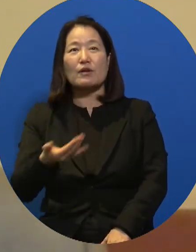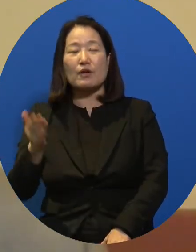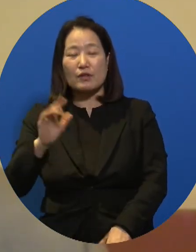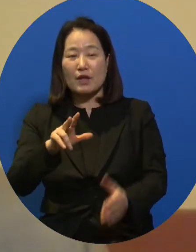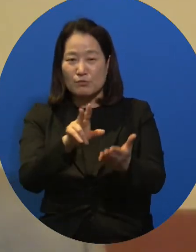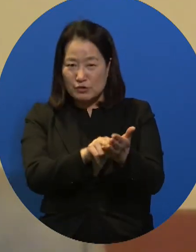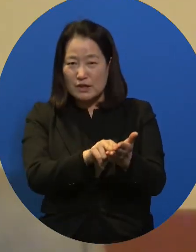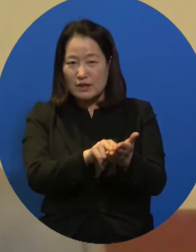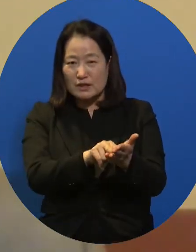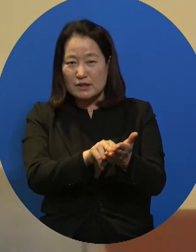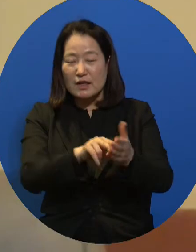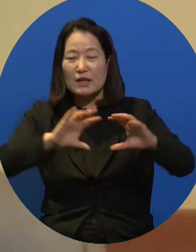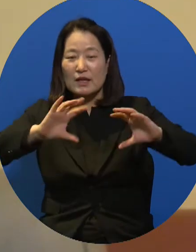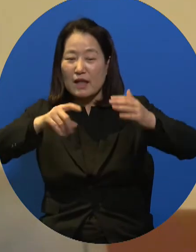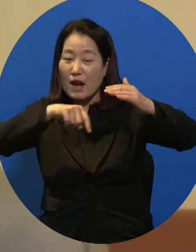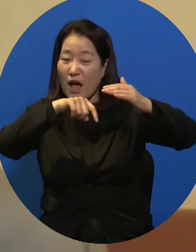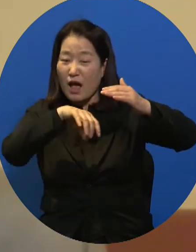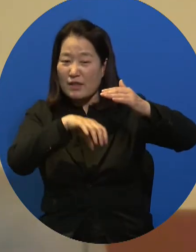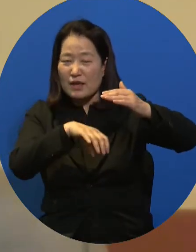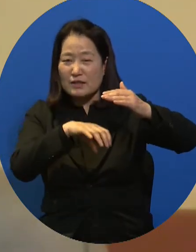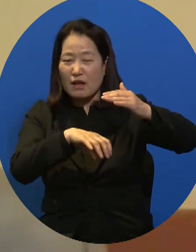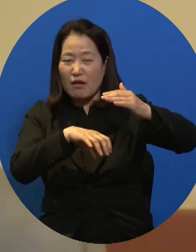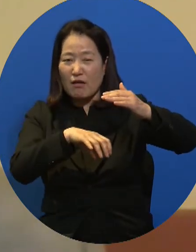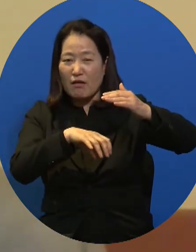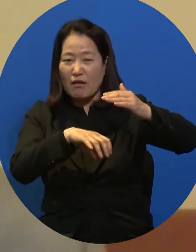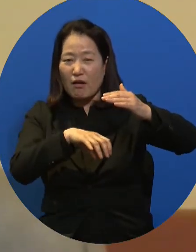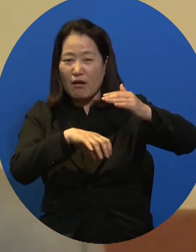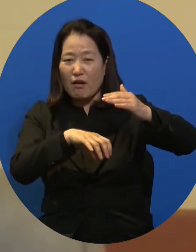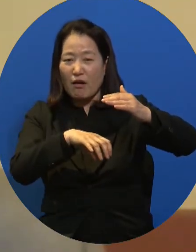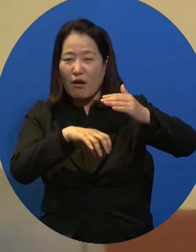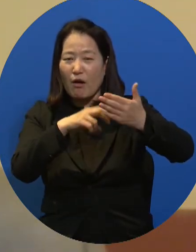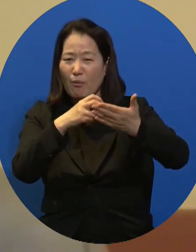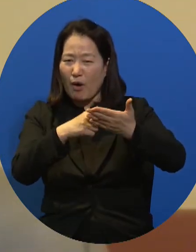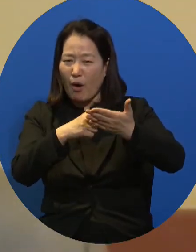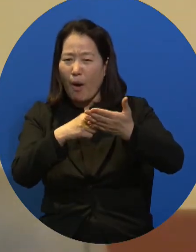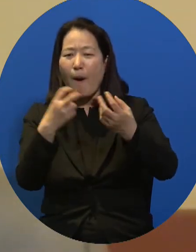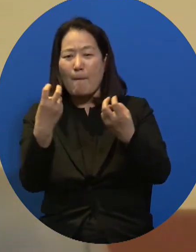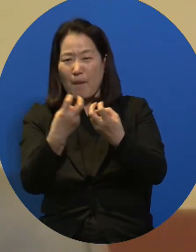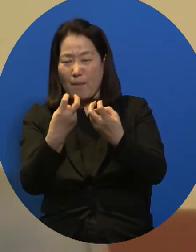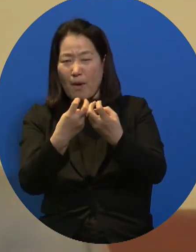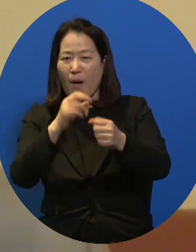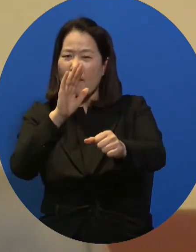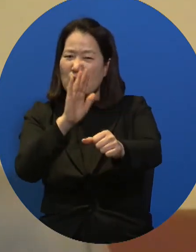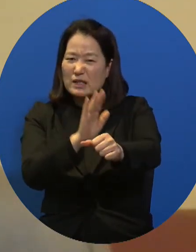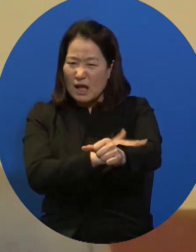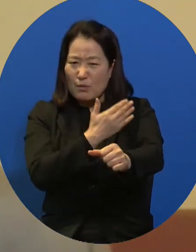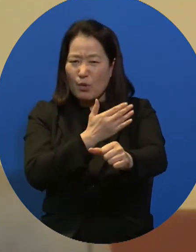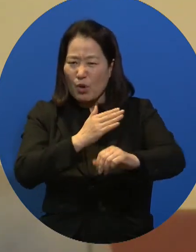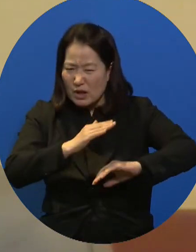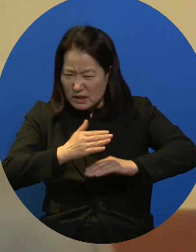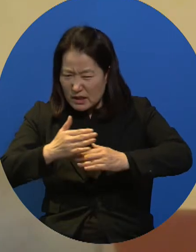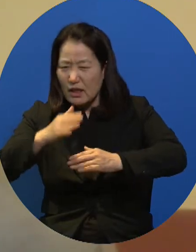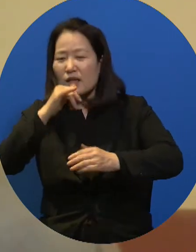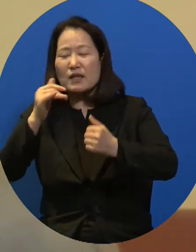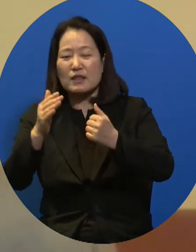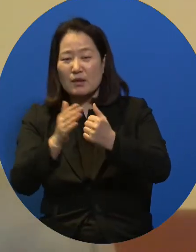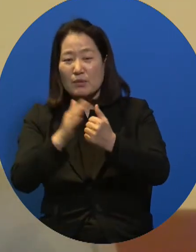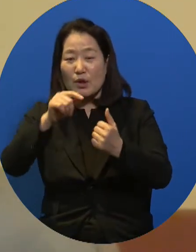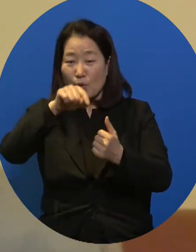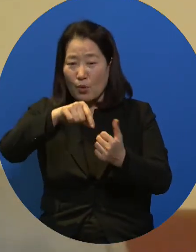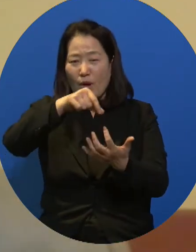문제는 헝가리가 아주 잘못된 그런 방법을 채택을 하고 잘못된 접근 방법을 채택을